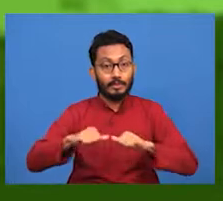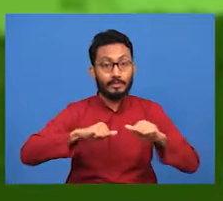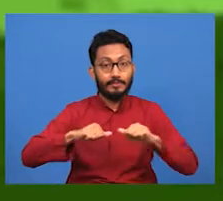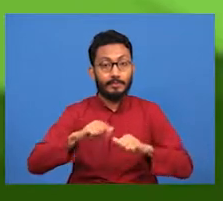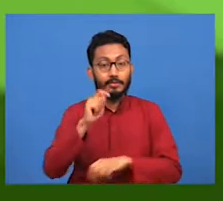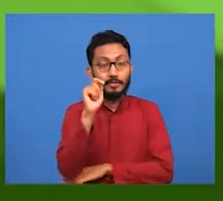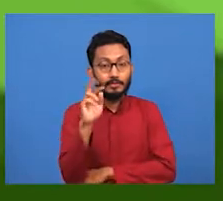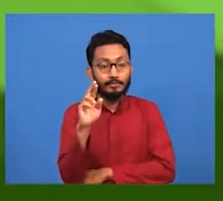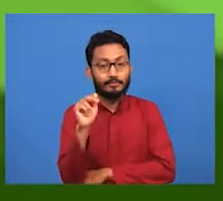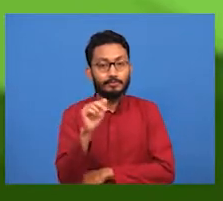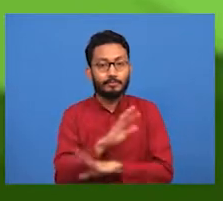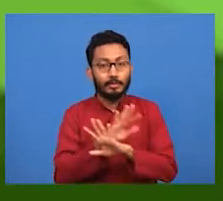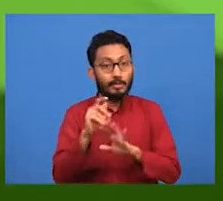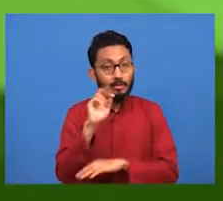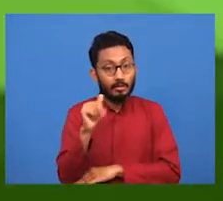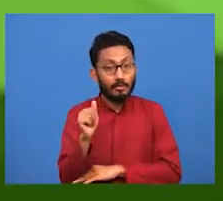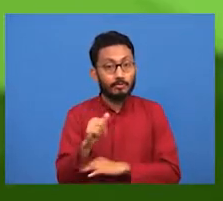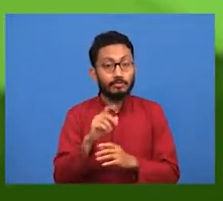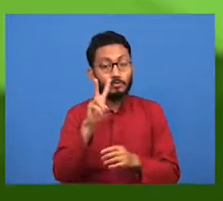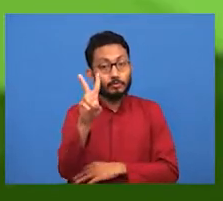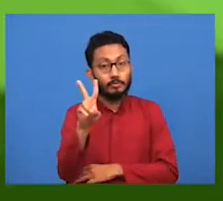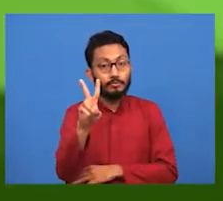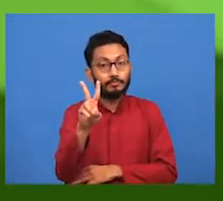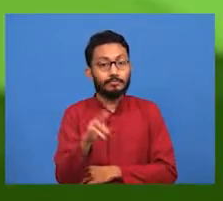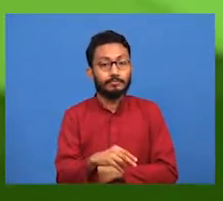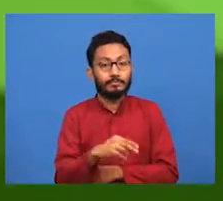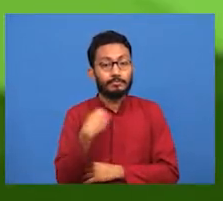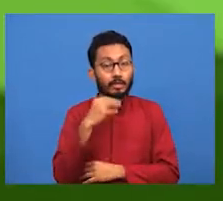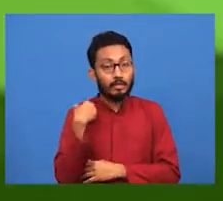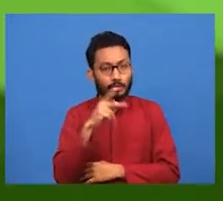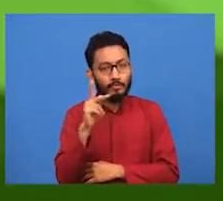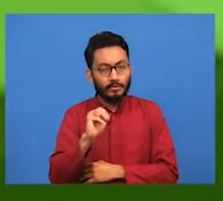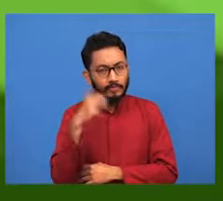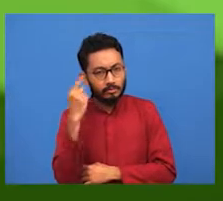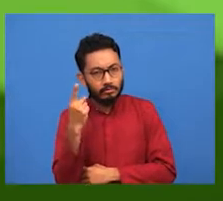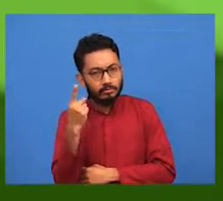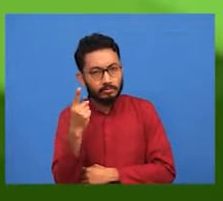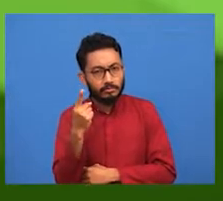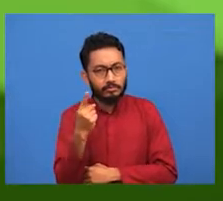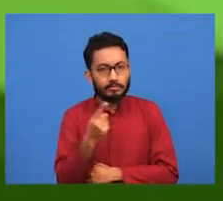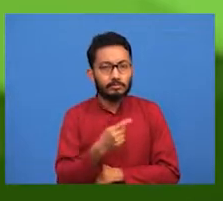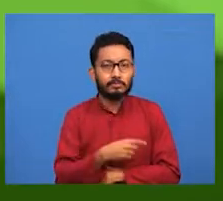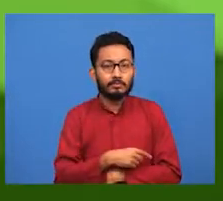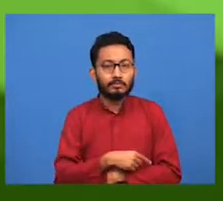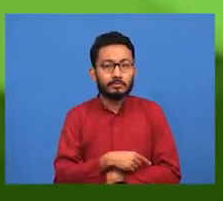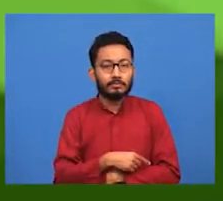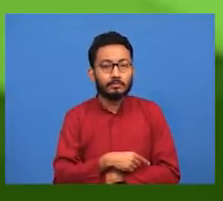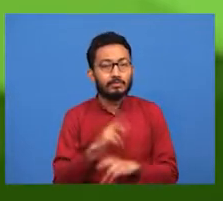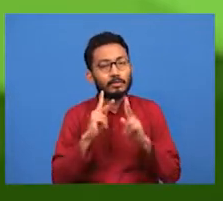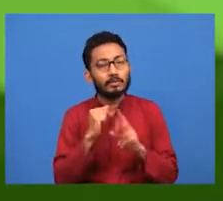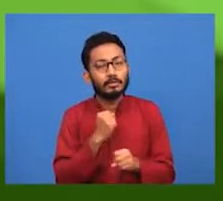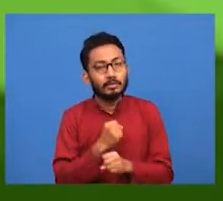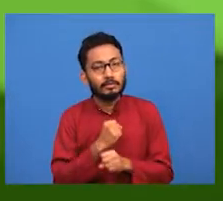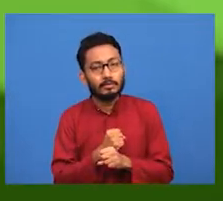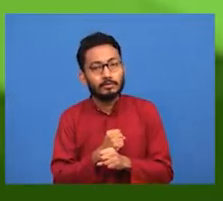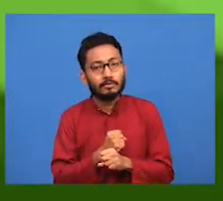dua. Adakah murid-murid dapat kenal pasti kata kerja aktif tak transitif berpelengkap